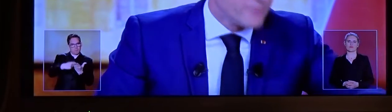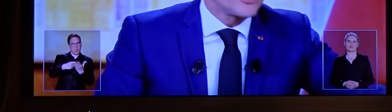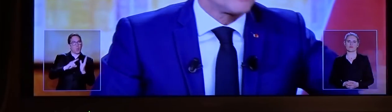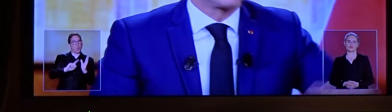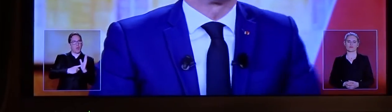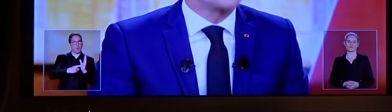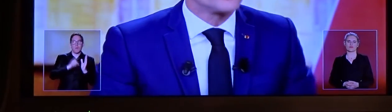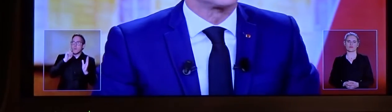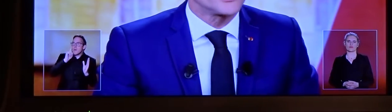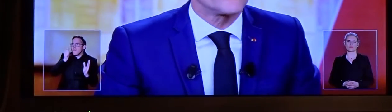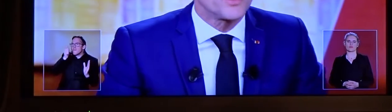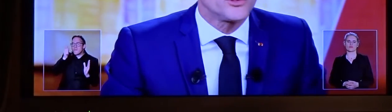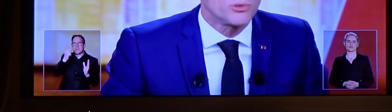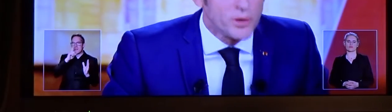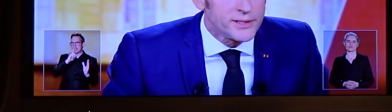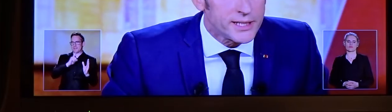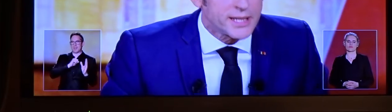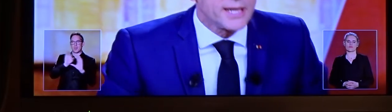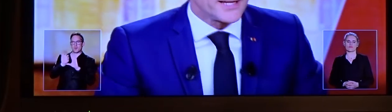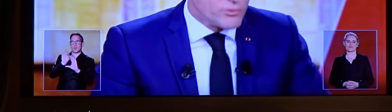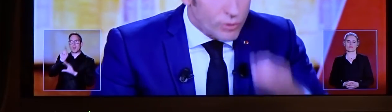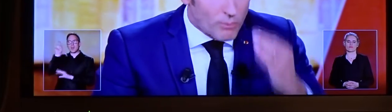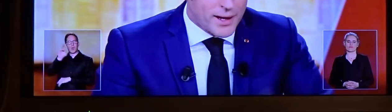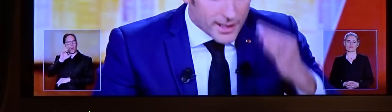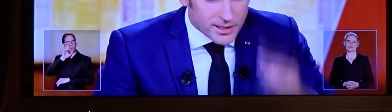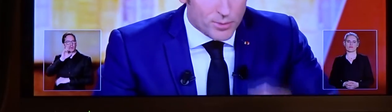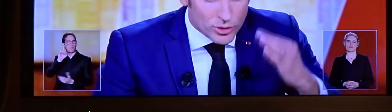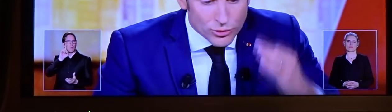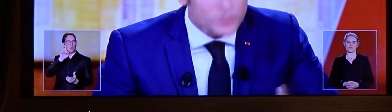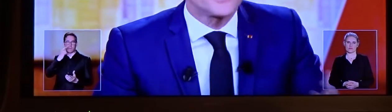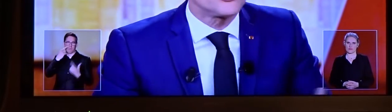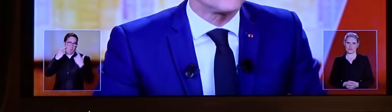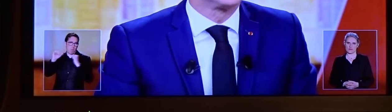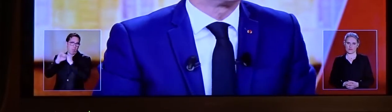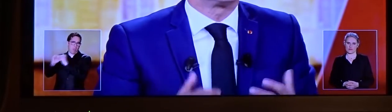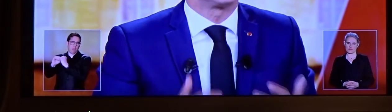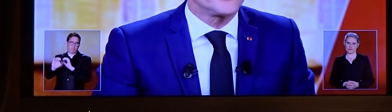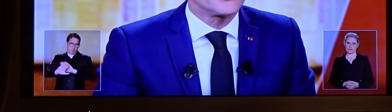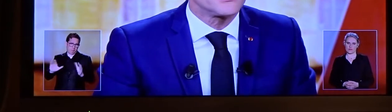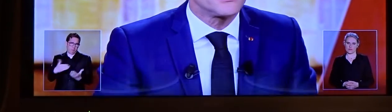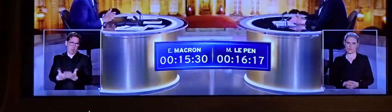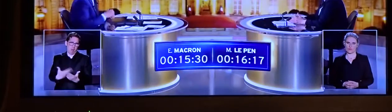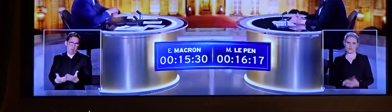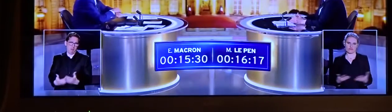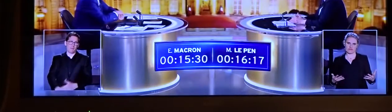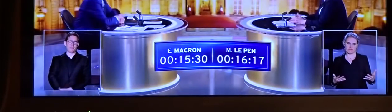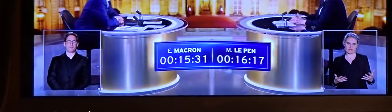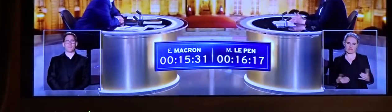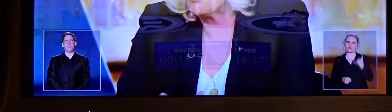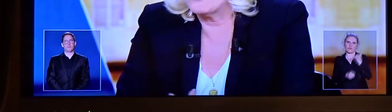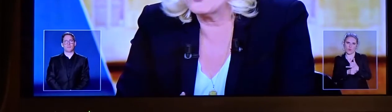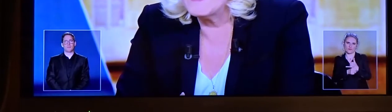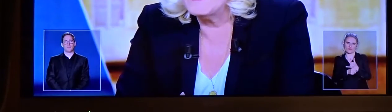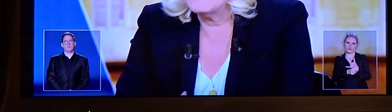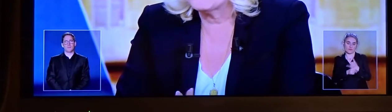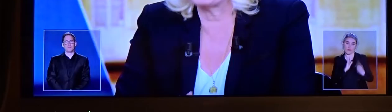choix qui manifestement vous a ensuite contraint dans votre position politique et qui ne vous rend pas indépendante sur cette question. C'est un fait. C'est faux.